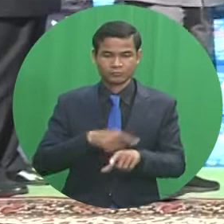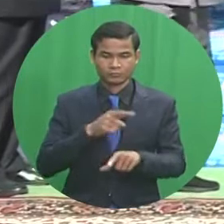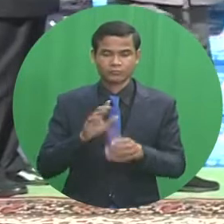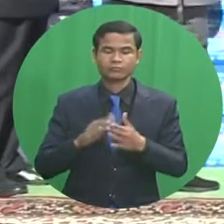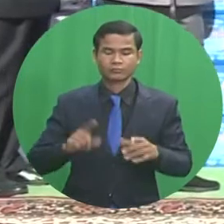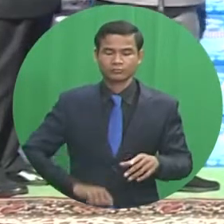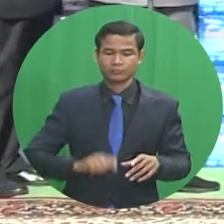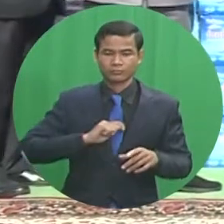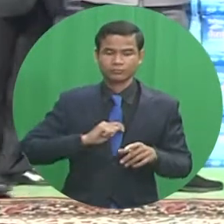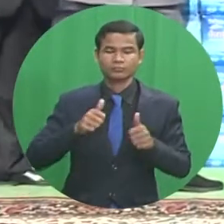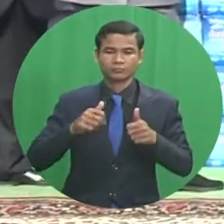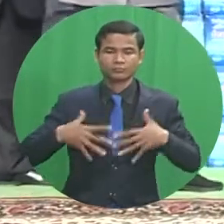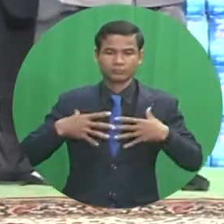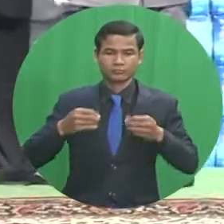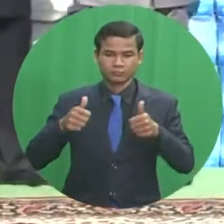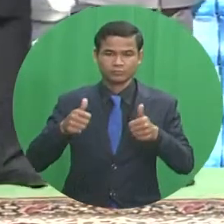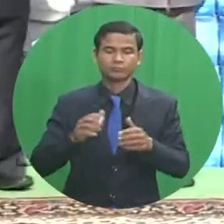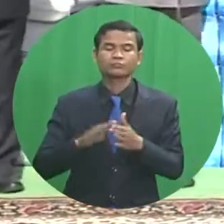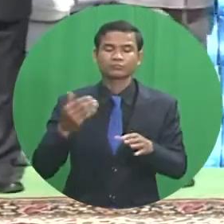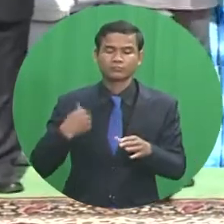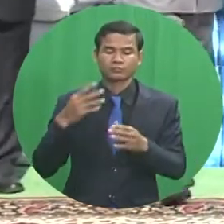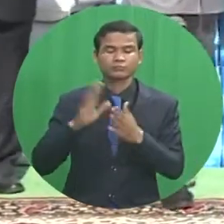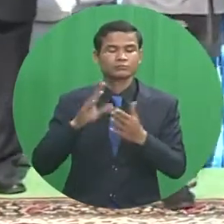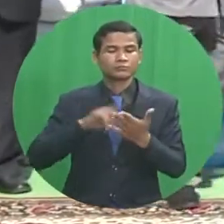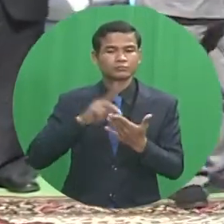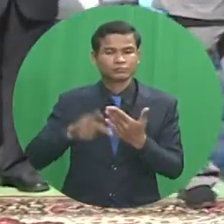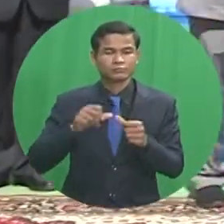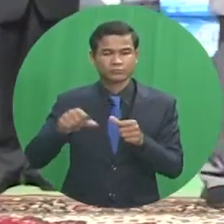កុំបីឃ្លៀងឃ្លាតឡើយក្នុងកម្មវិធីបន្ត